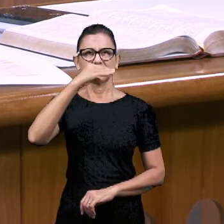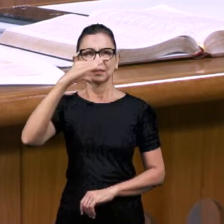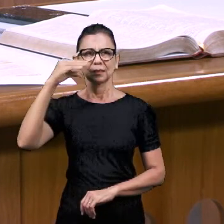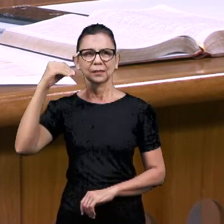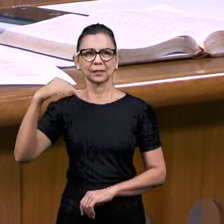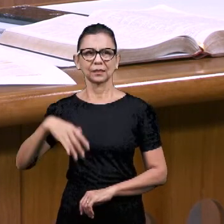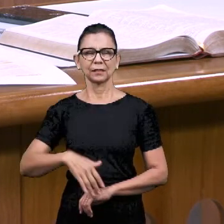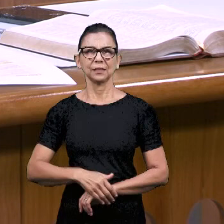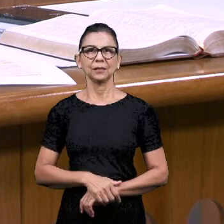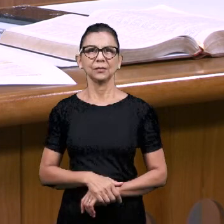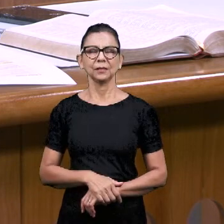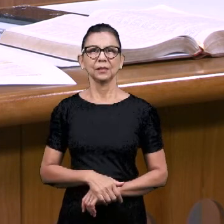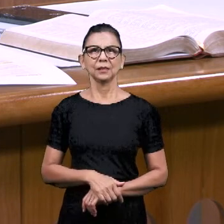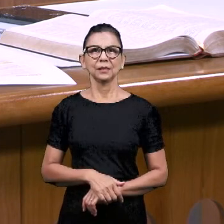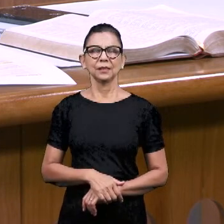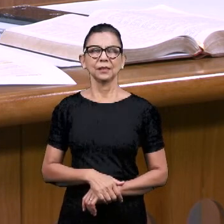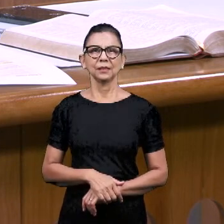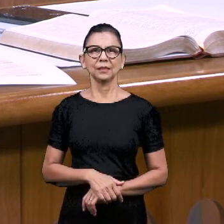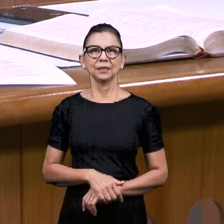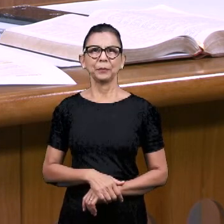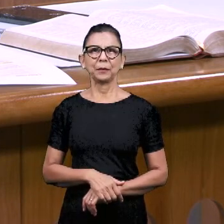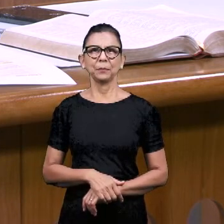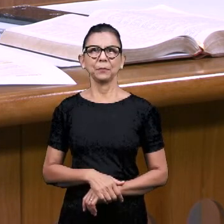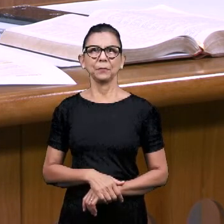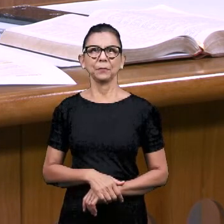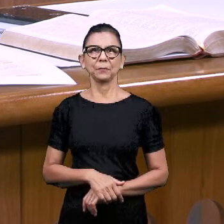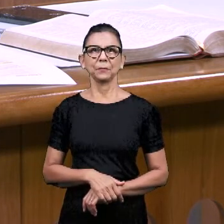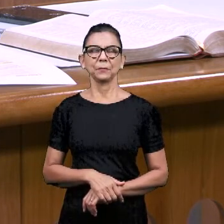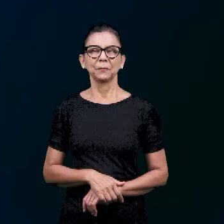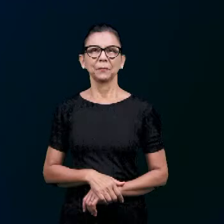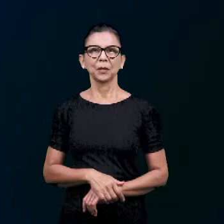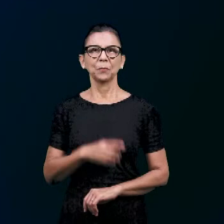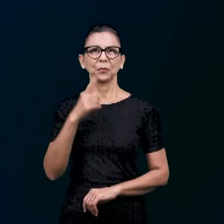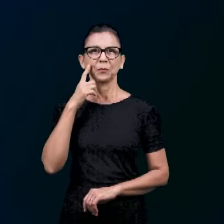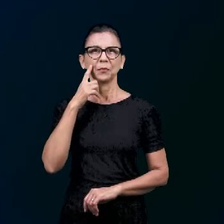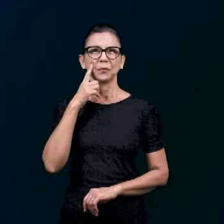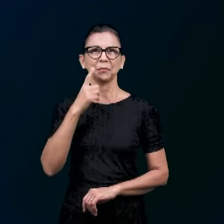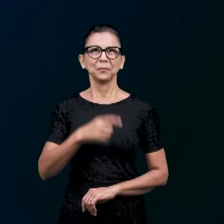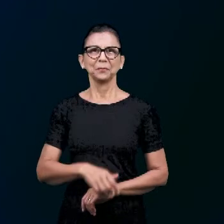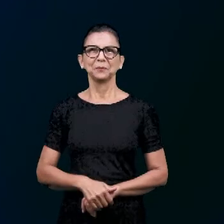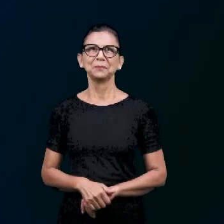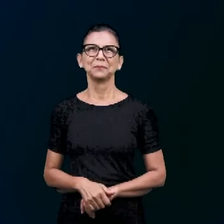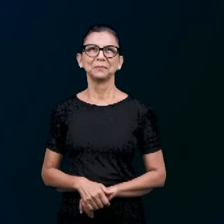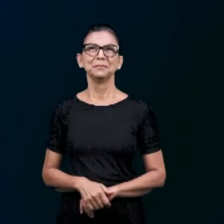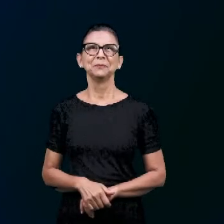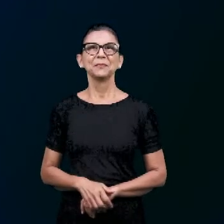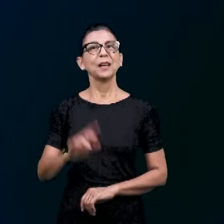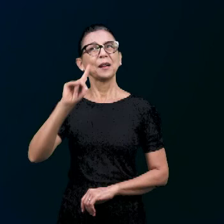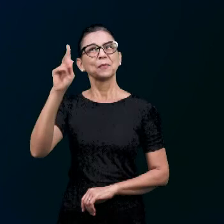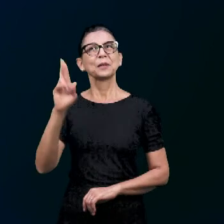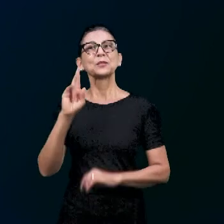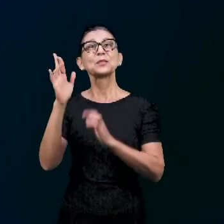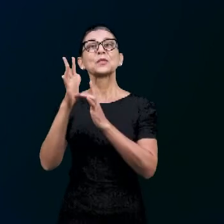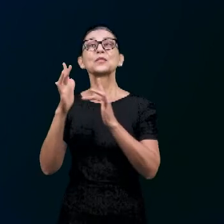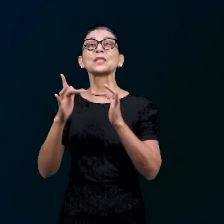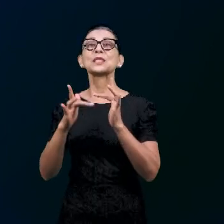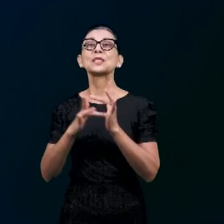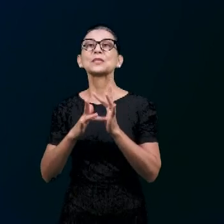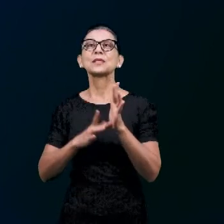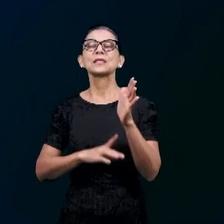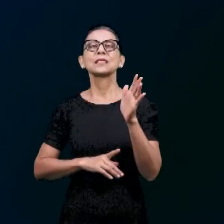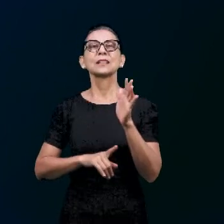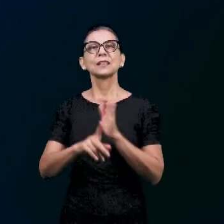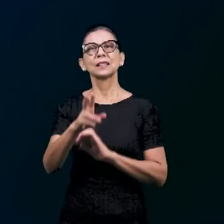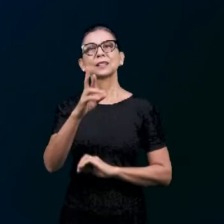Bianca. Elle va donner la réponse 3.7 en langue anglaise. La paix du Seigneur. La réponse pour la question